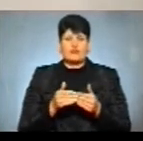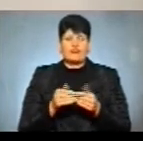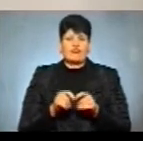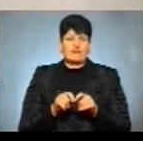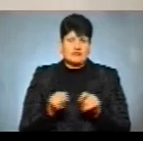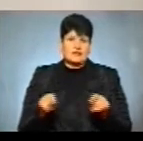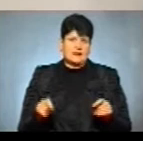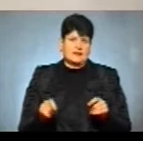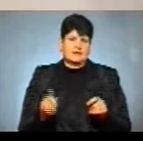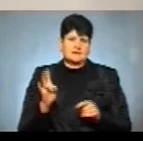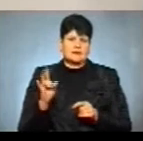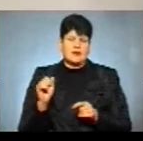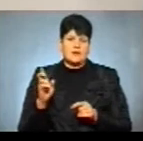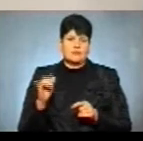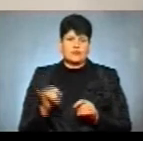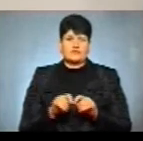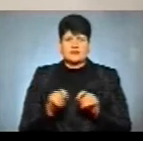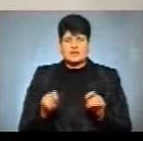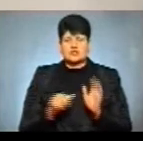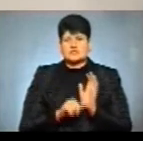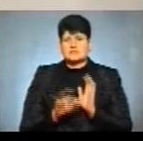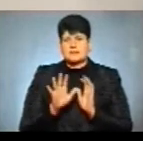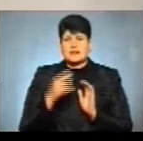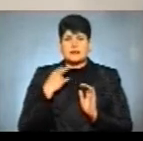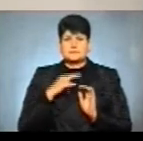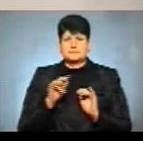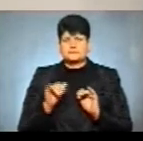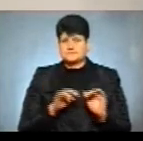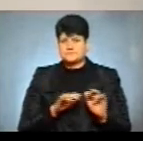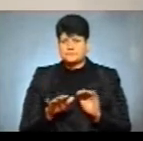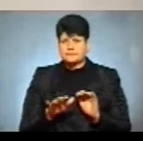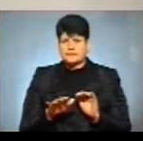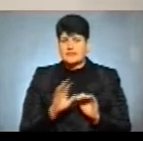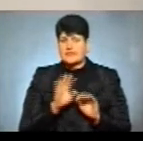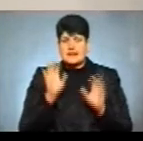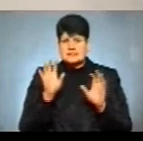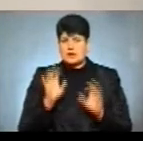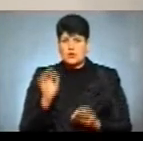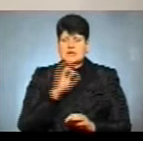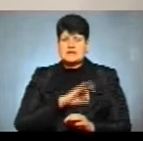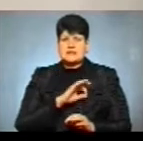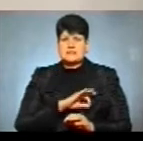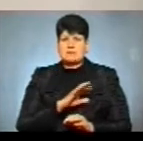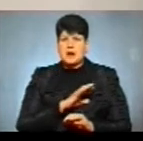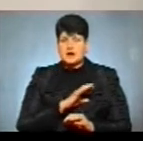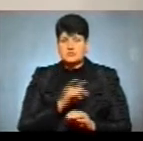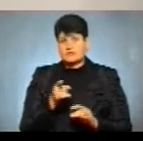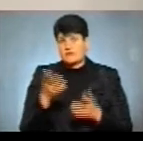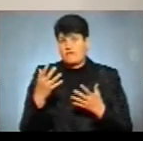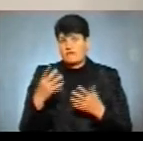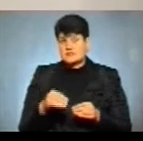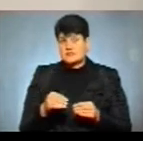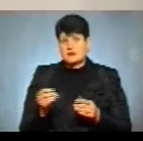близько, перед цим НАБУ відкрило близько 65 кримінальних проваджень за статтею незаконного збагачення, і фактично вони